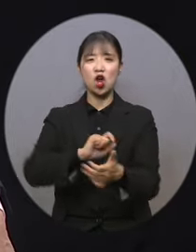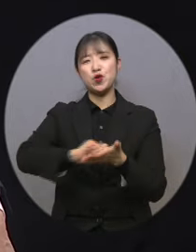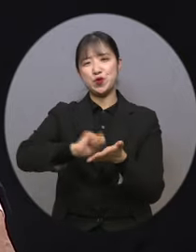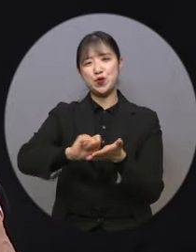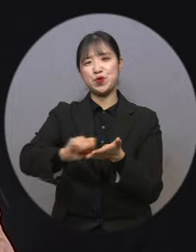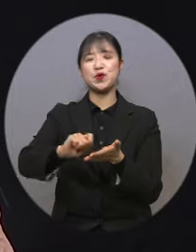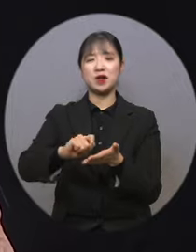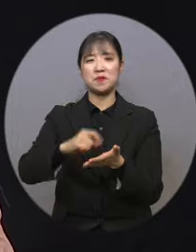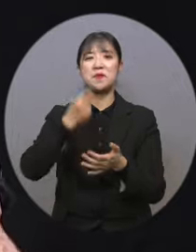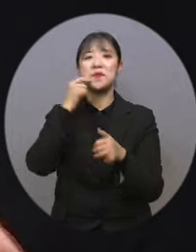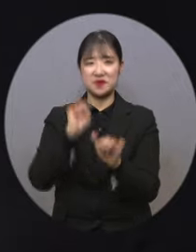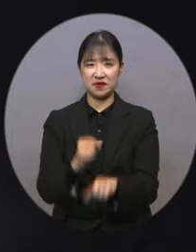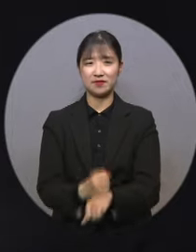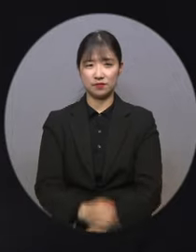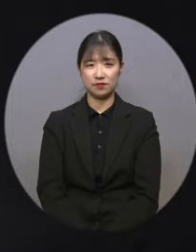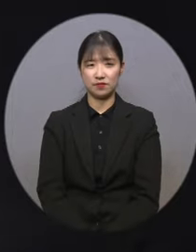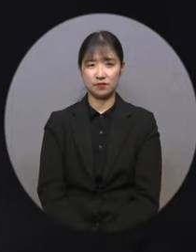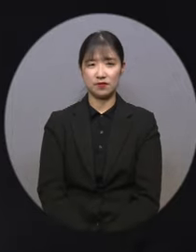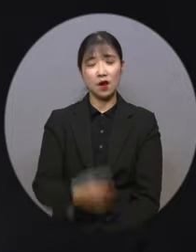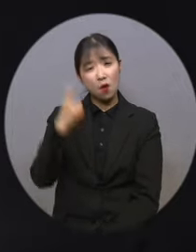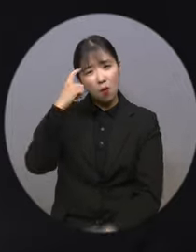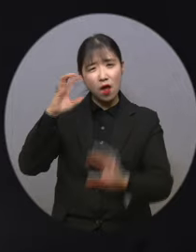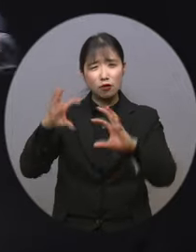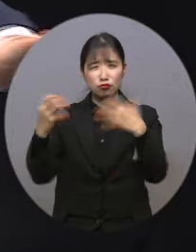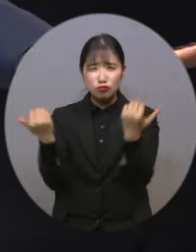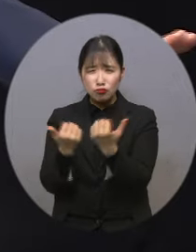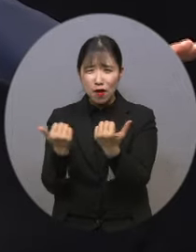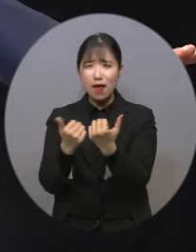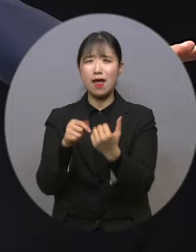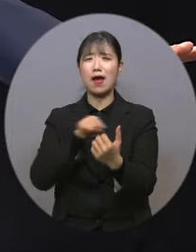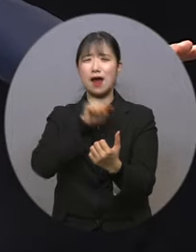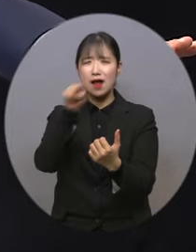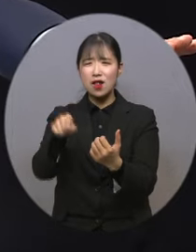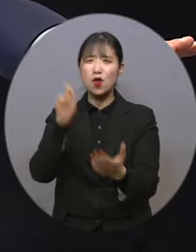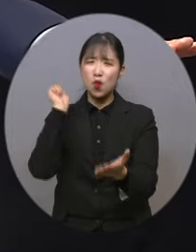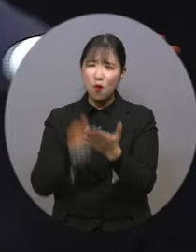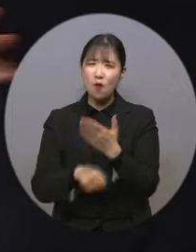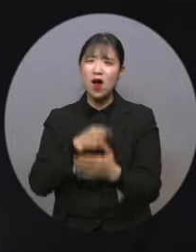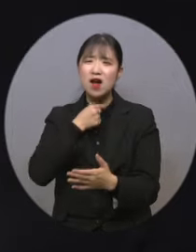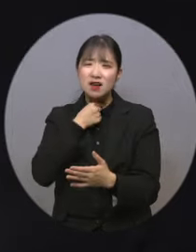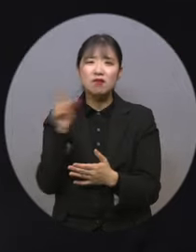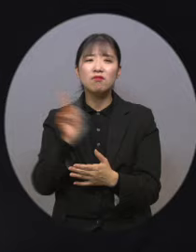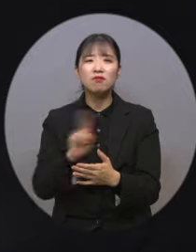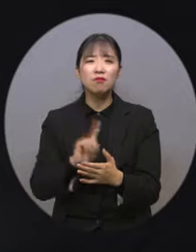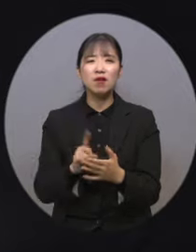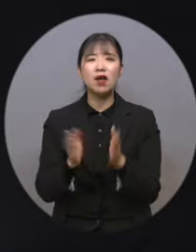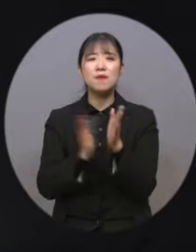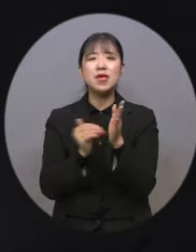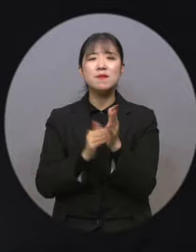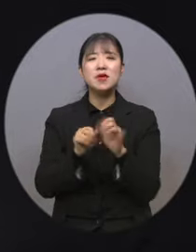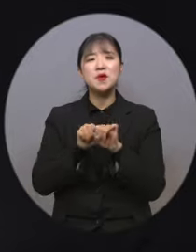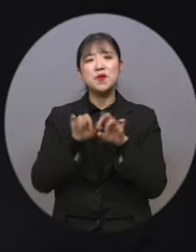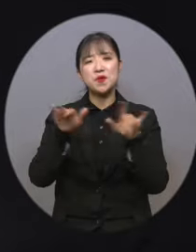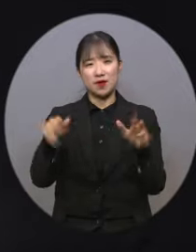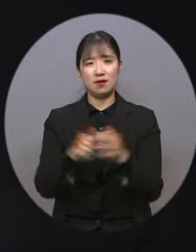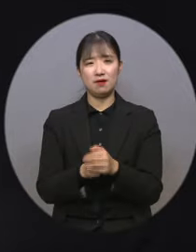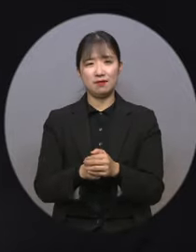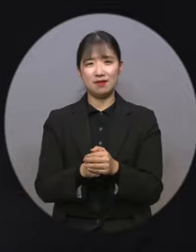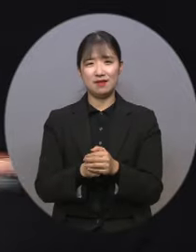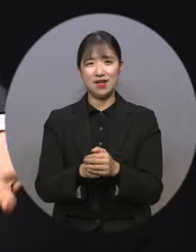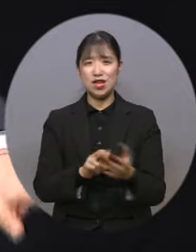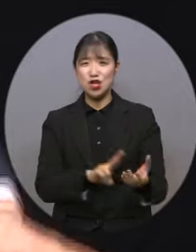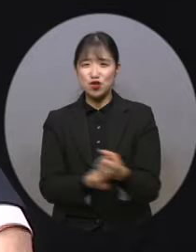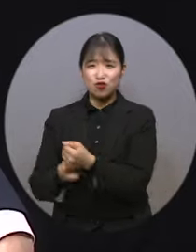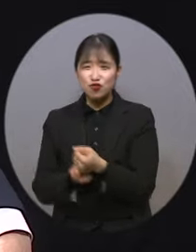채색 왜 국회에 가서 통과 하려고 하면 어떤 일이 벌어 있냐 비밀이 당 채 버려야 지하 자금이